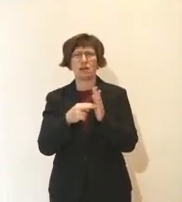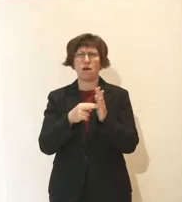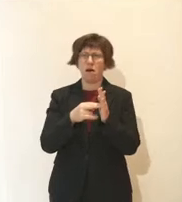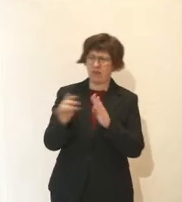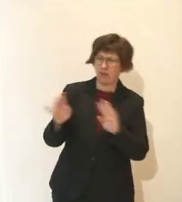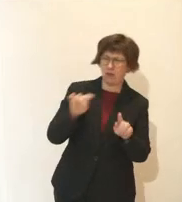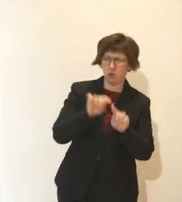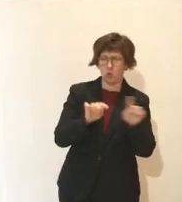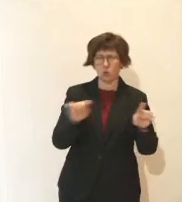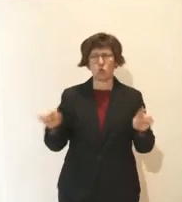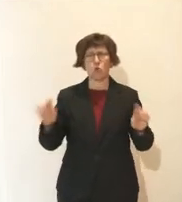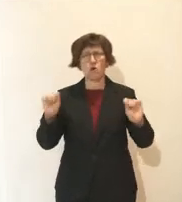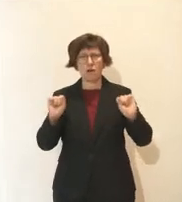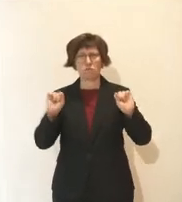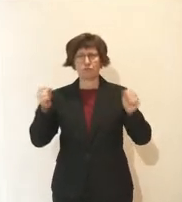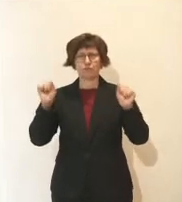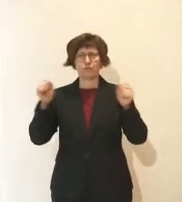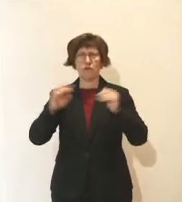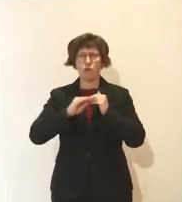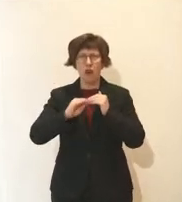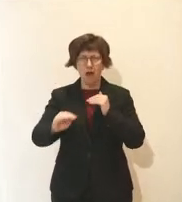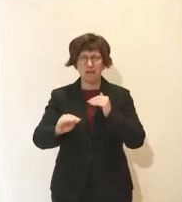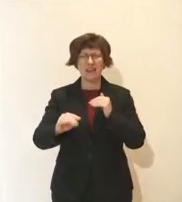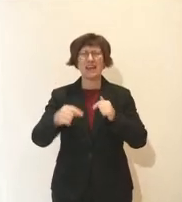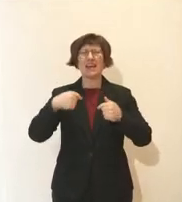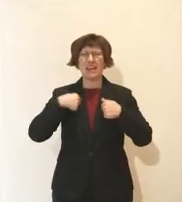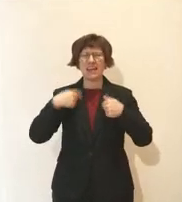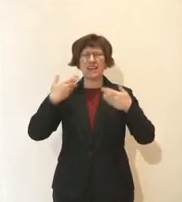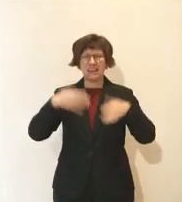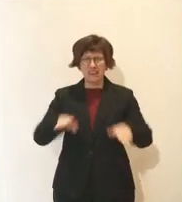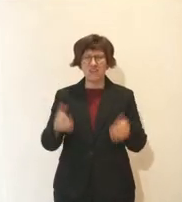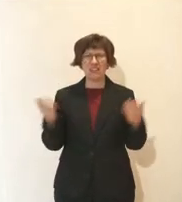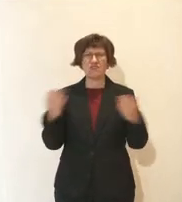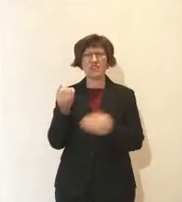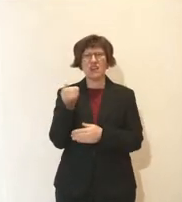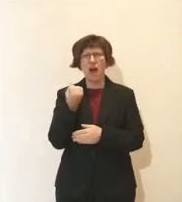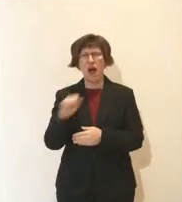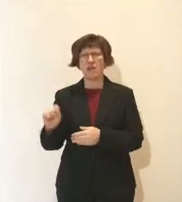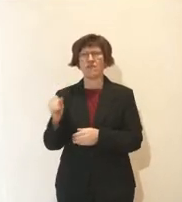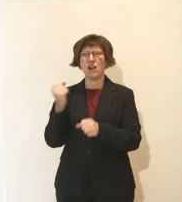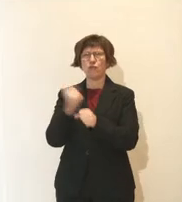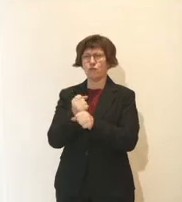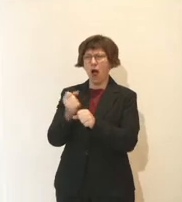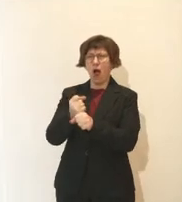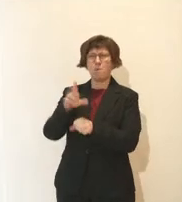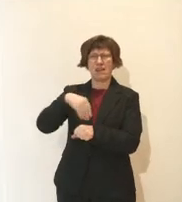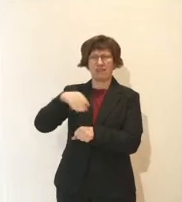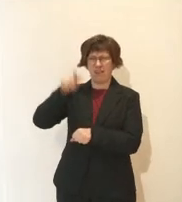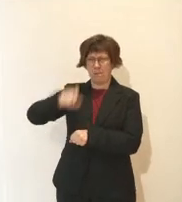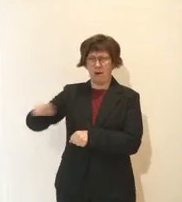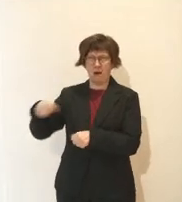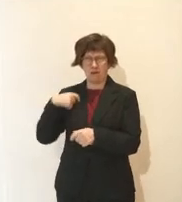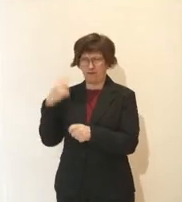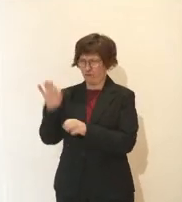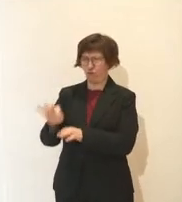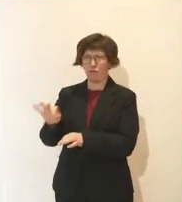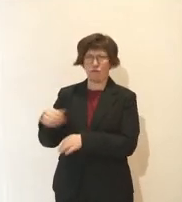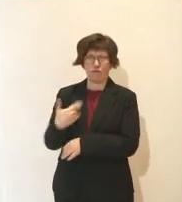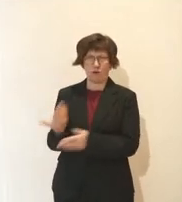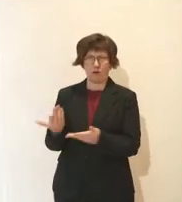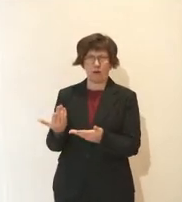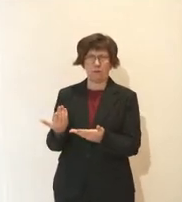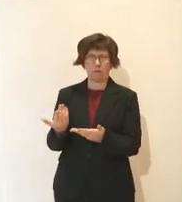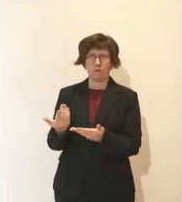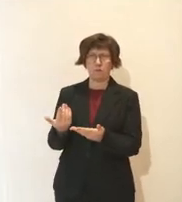anderen stelle etwas tun konnte für unser land war ich anwalt für arbeitnehmerinnen und arbeitnehmer und das hat mir